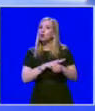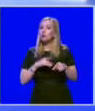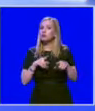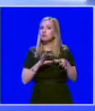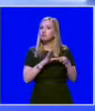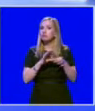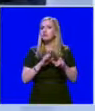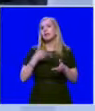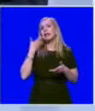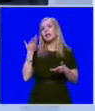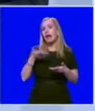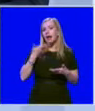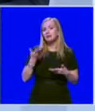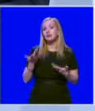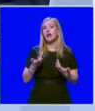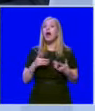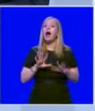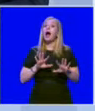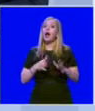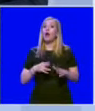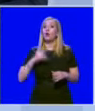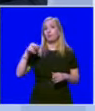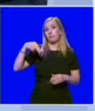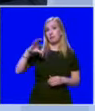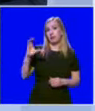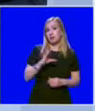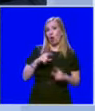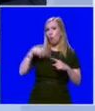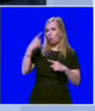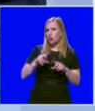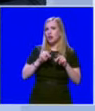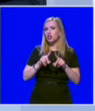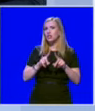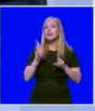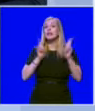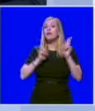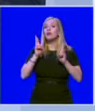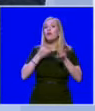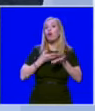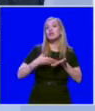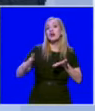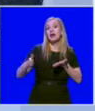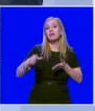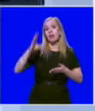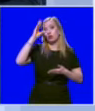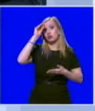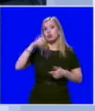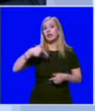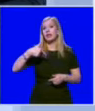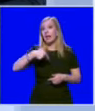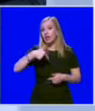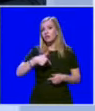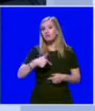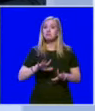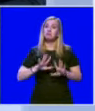сме ги казвали много пъти. И пак да кажа, ако ДПС утре каже, че иска да гласува отстраняването господин Гешев, с радост ще получим